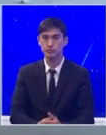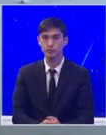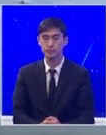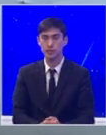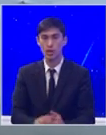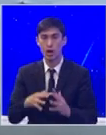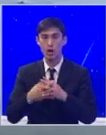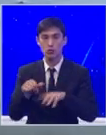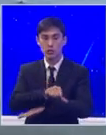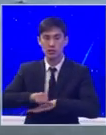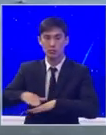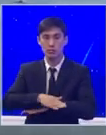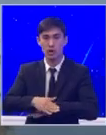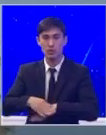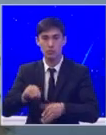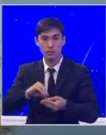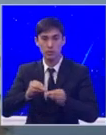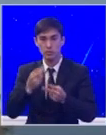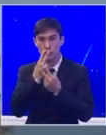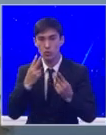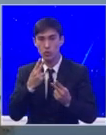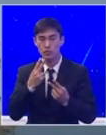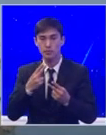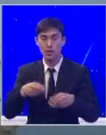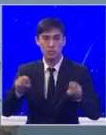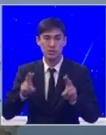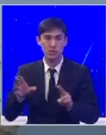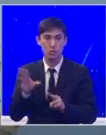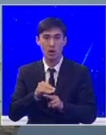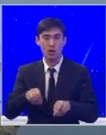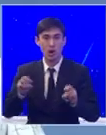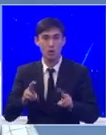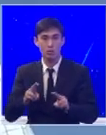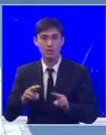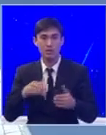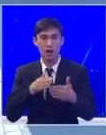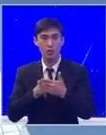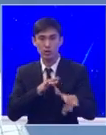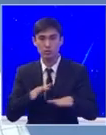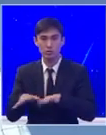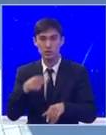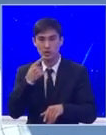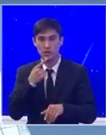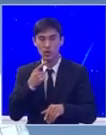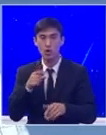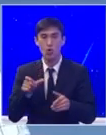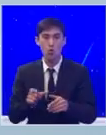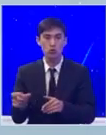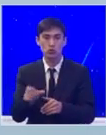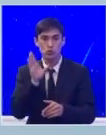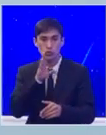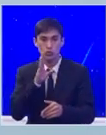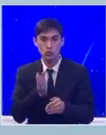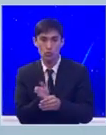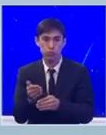Ауыл жағасына барып, мәселенің мән-жайын білдік. Аудандық төтенше жағдай мамандары барынша қауіптің алдын алып жатырмыз деді. Алайда өзен суының арнасын